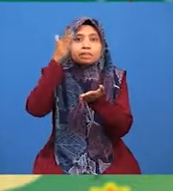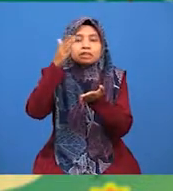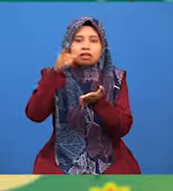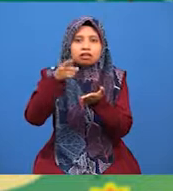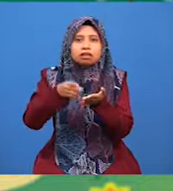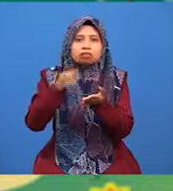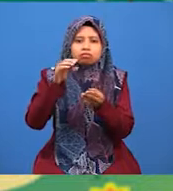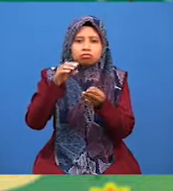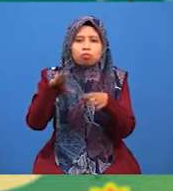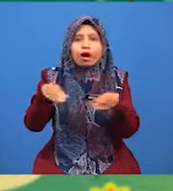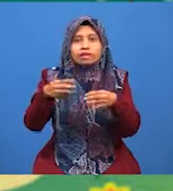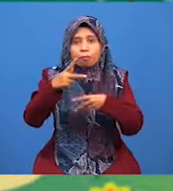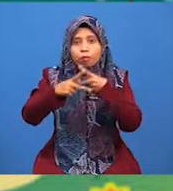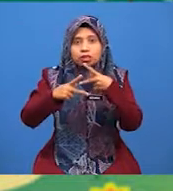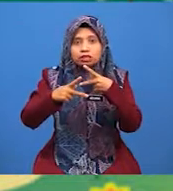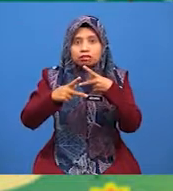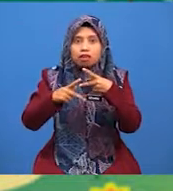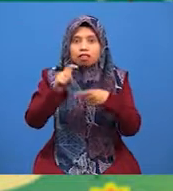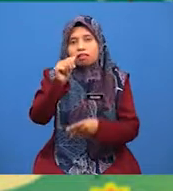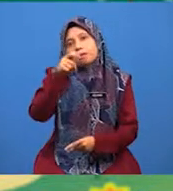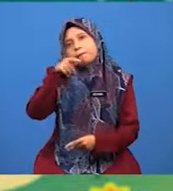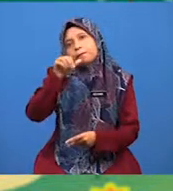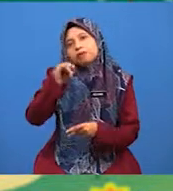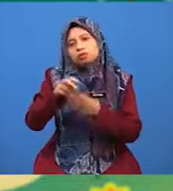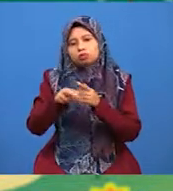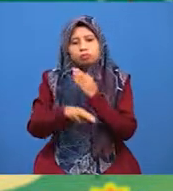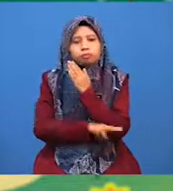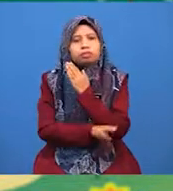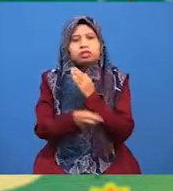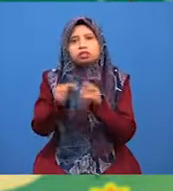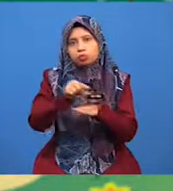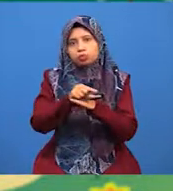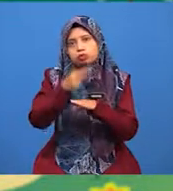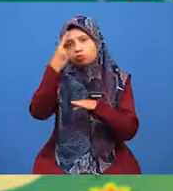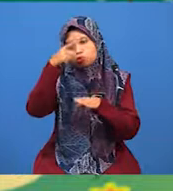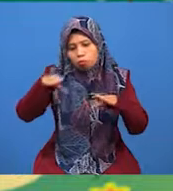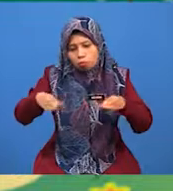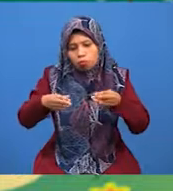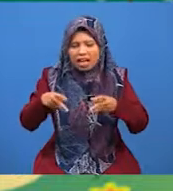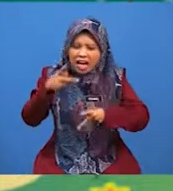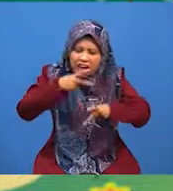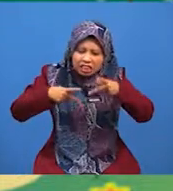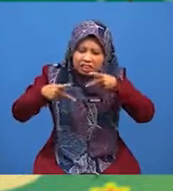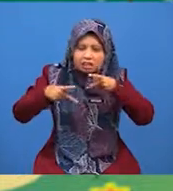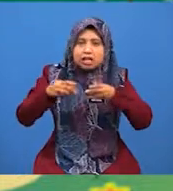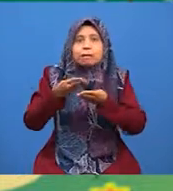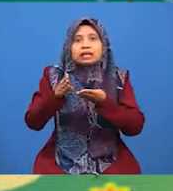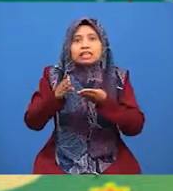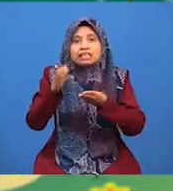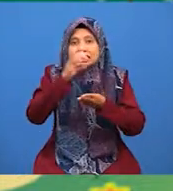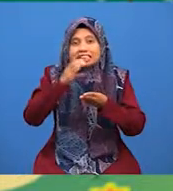mencetuskan projek Tapai Ubi yang digunakan untuk membuat kajian bagi